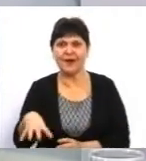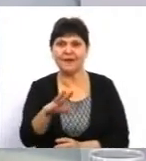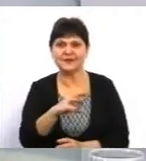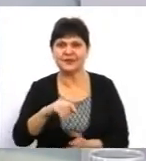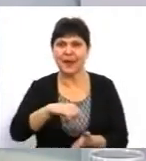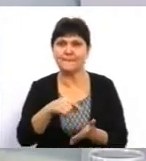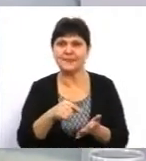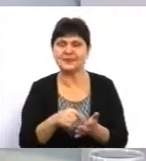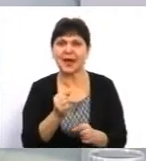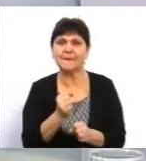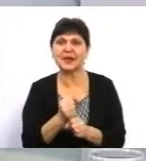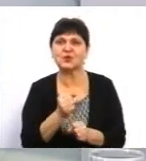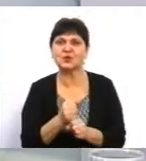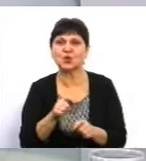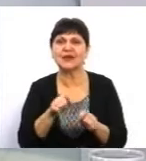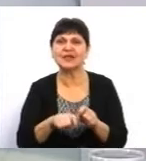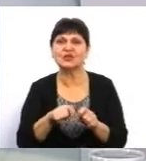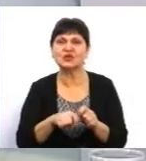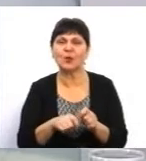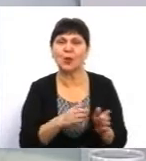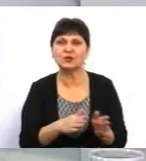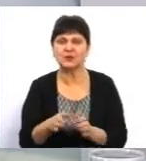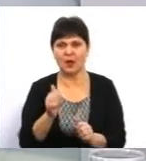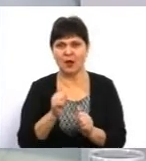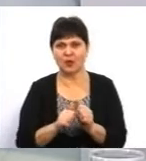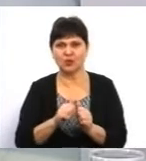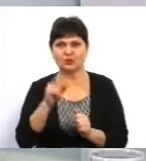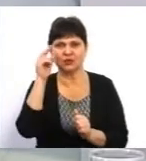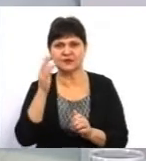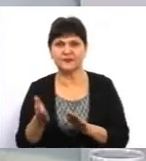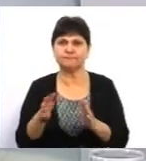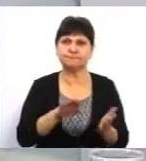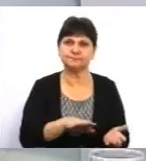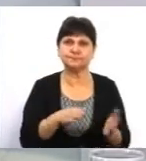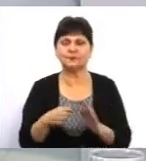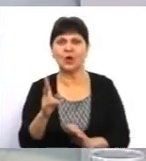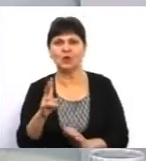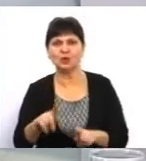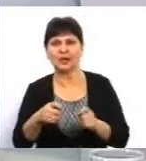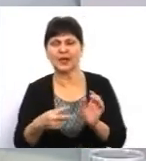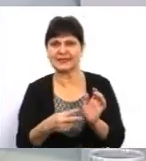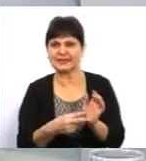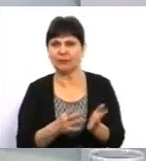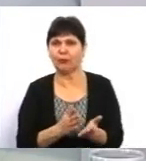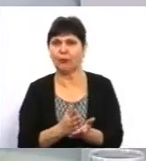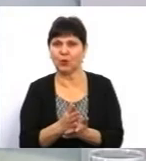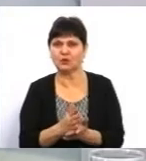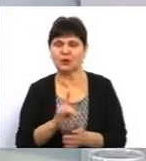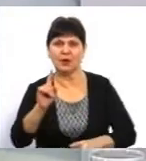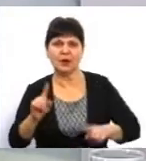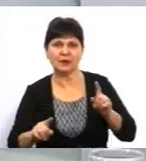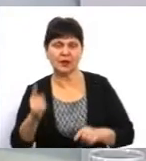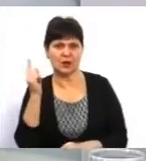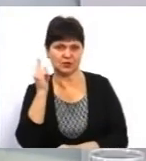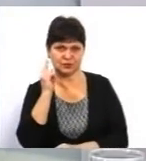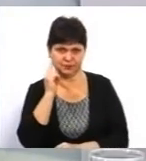працюють в тестовому режимі, у кожному з них цифра дещо варіюється. Дехто надає 7 послуг, у декого, як ми чули, ось